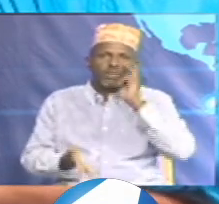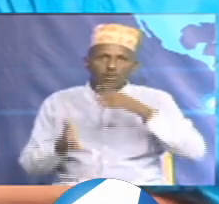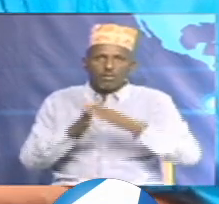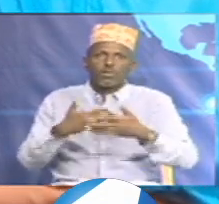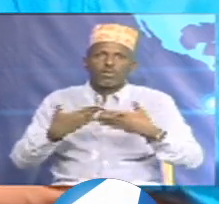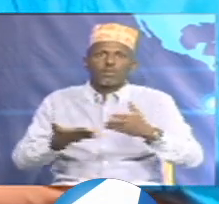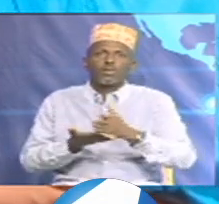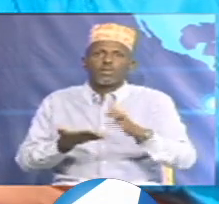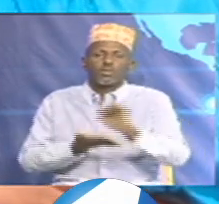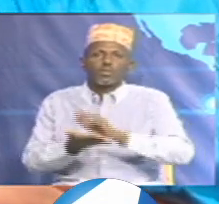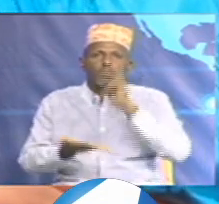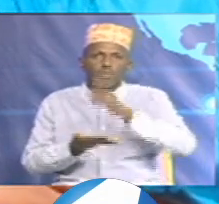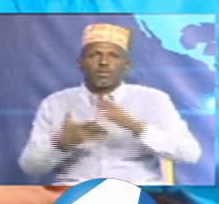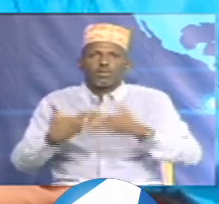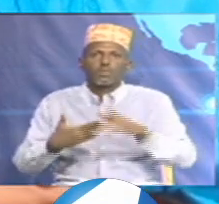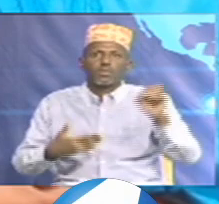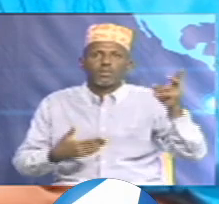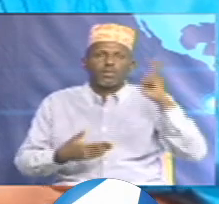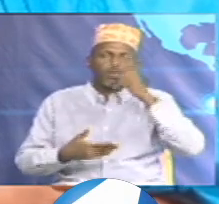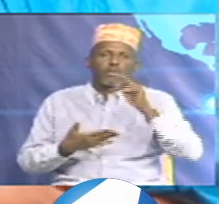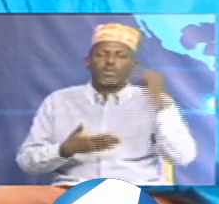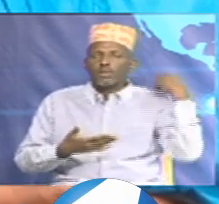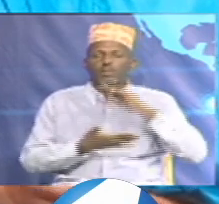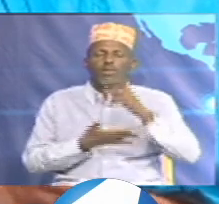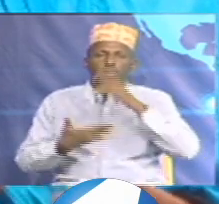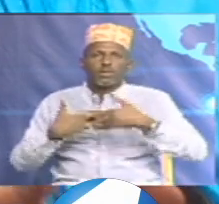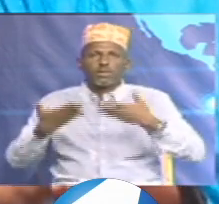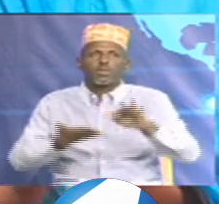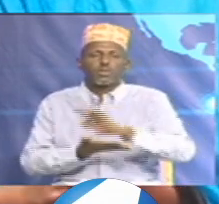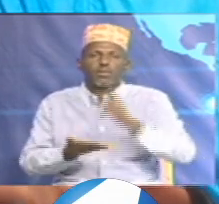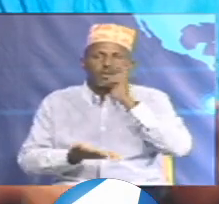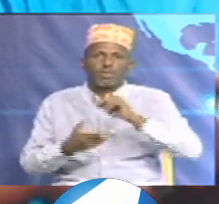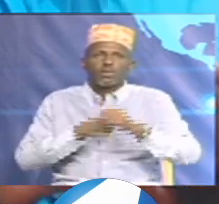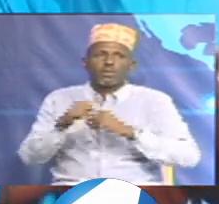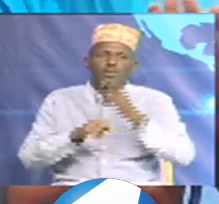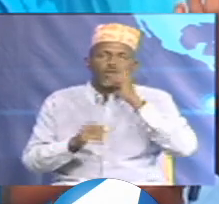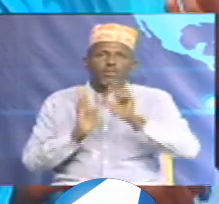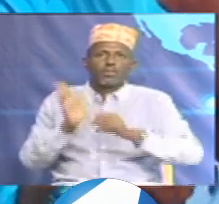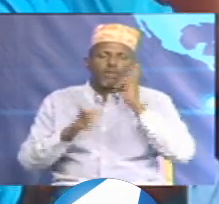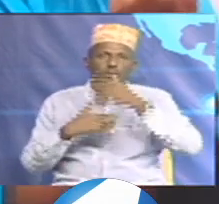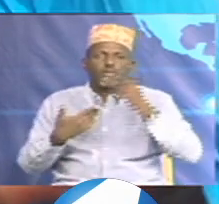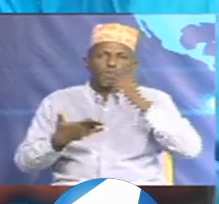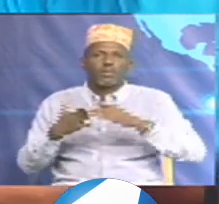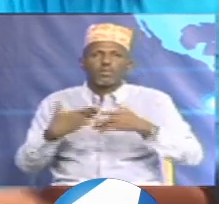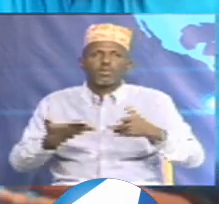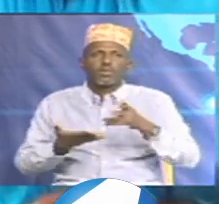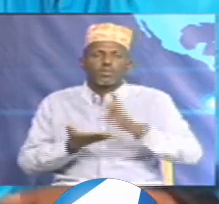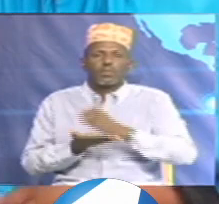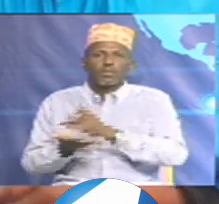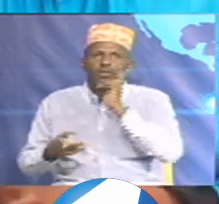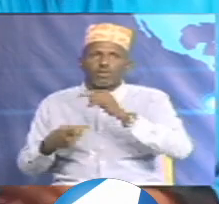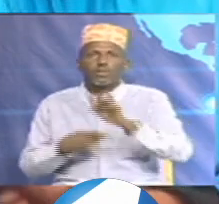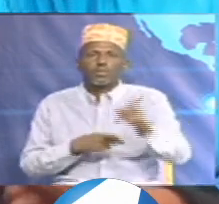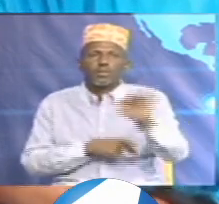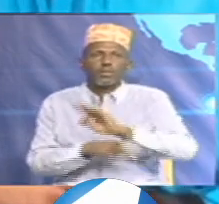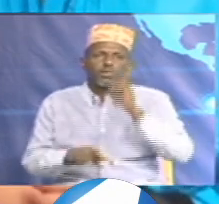et sans nul doute son Excellence Maher Omar Guelleh, qui est d'ailleurs unanimement acclamé par toutes les couches sociales comme étant